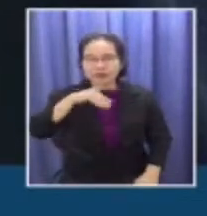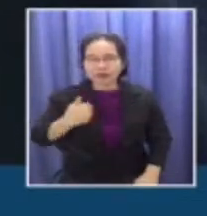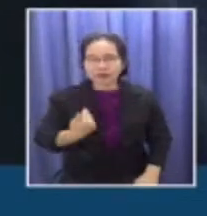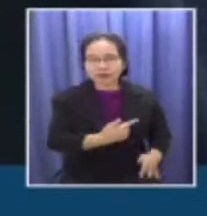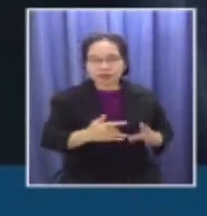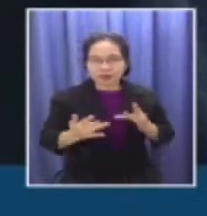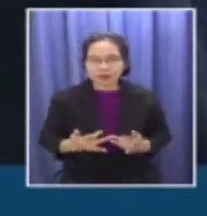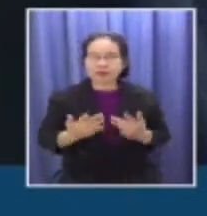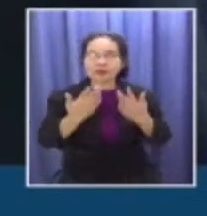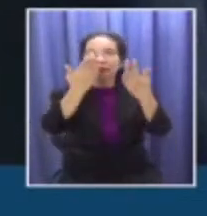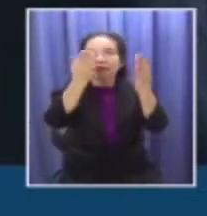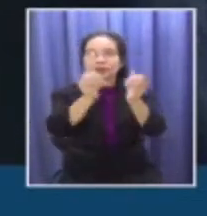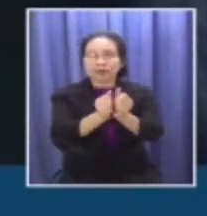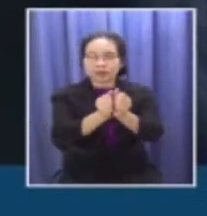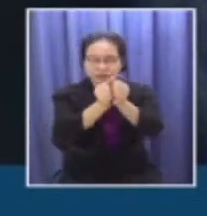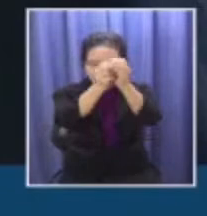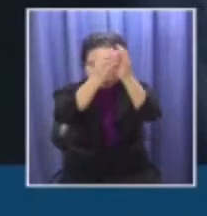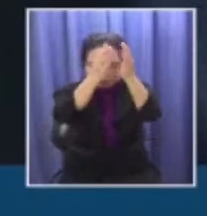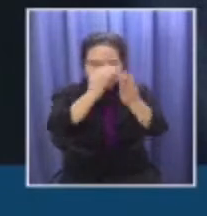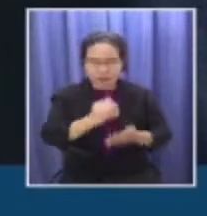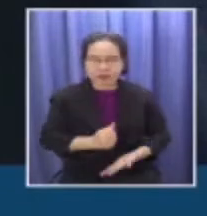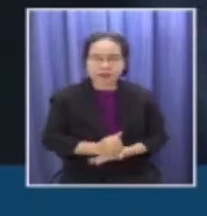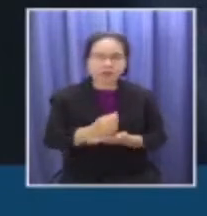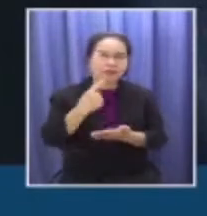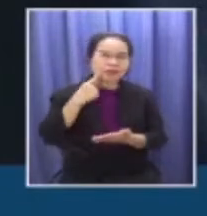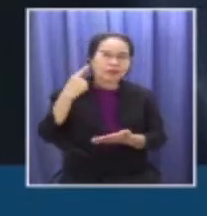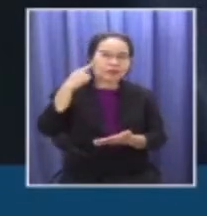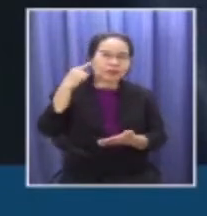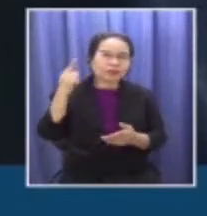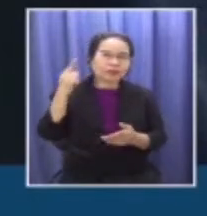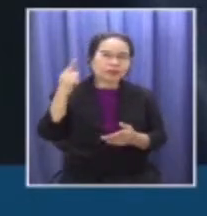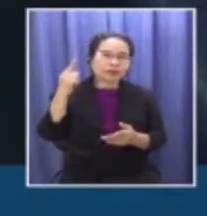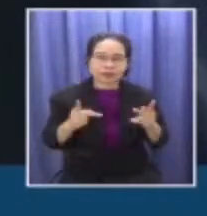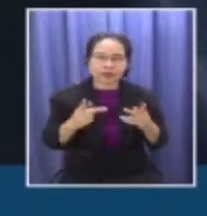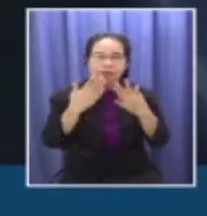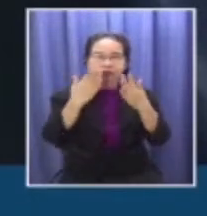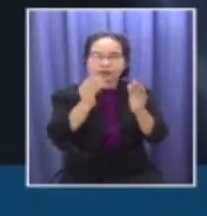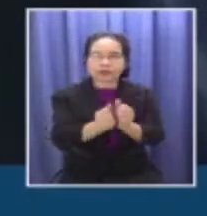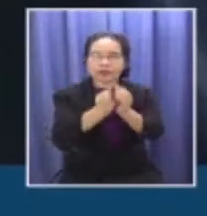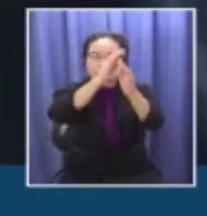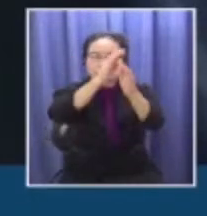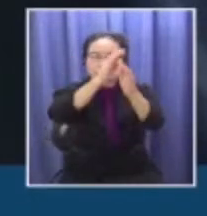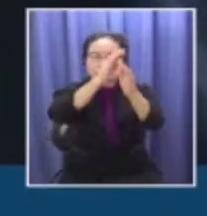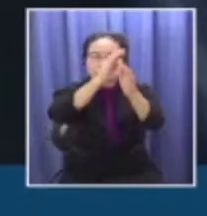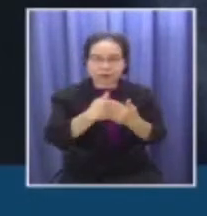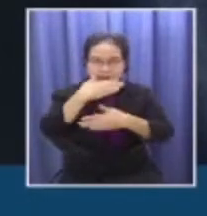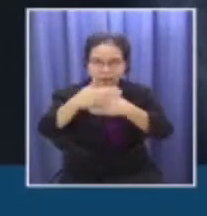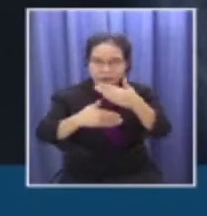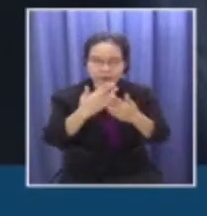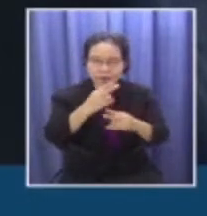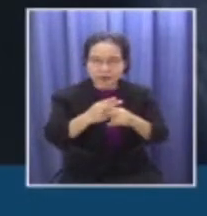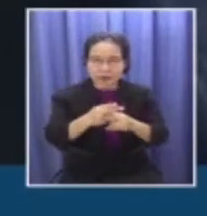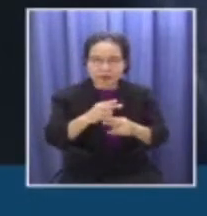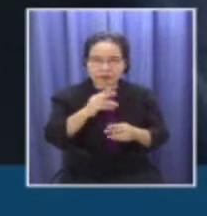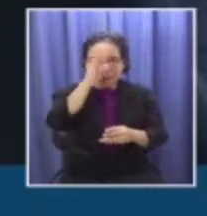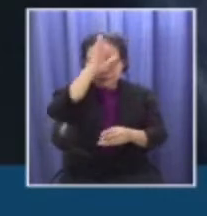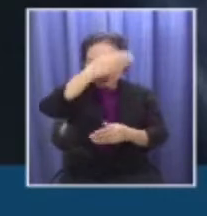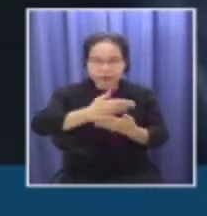Yɛsrɛ wo sɛ tie yɛn akoma mu sufrɛ na yɛn akoma mu apinisie. Agya, yɛda wo ase